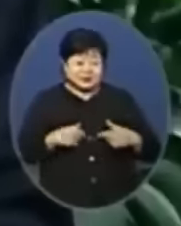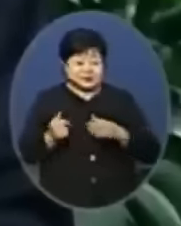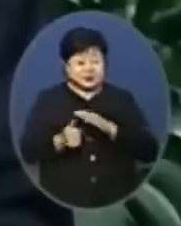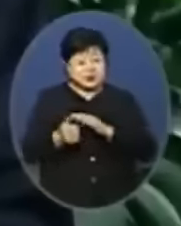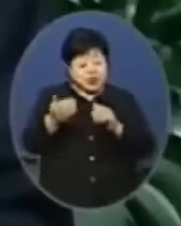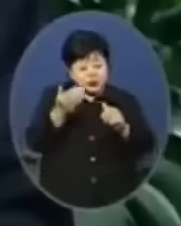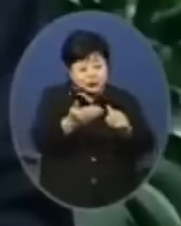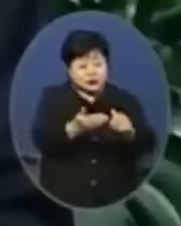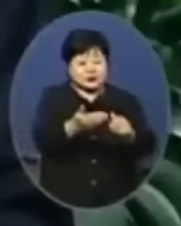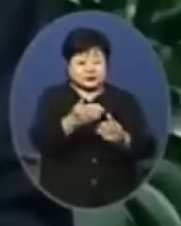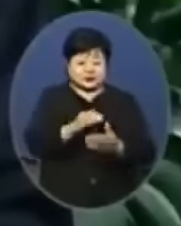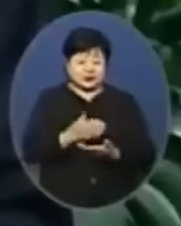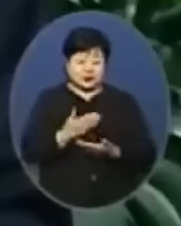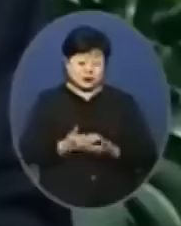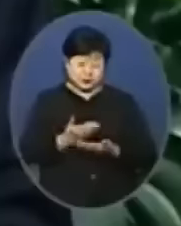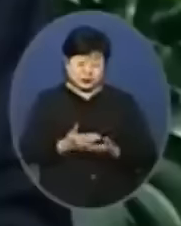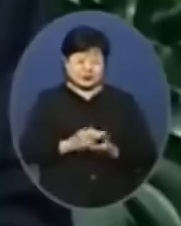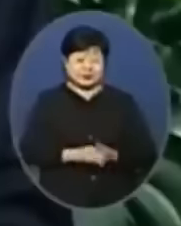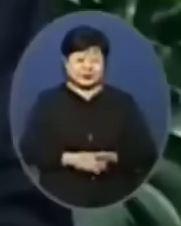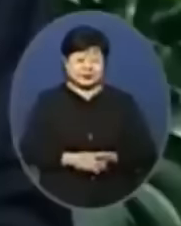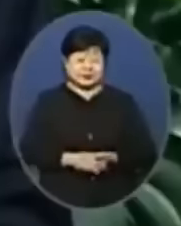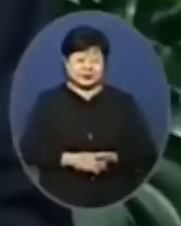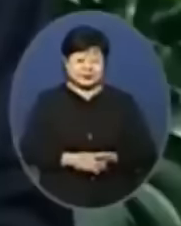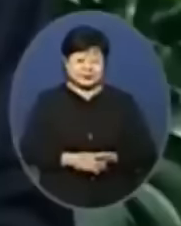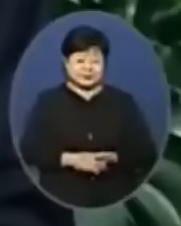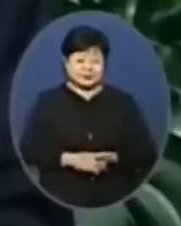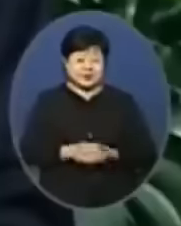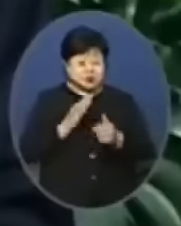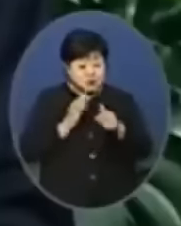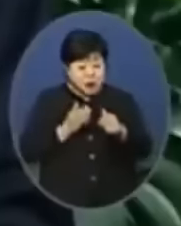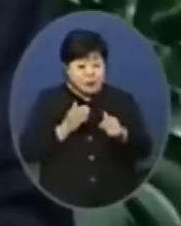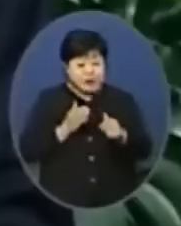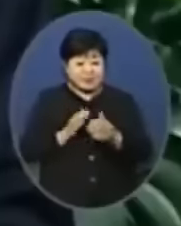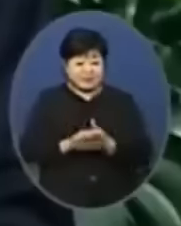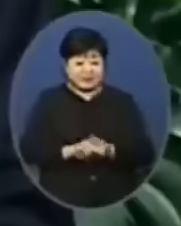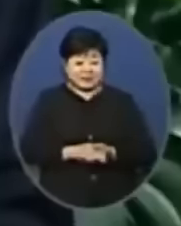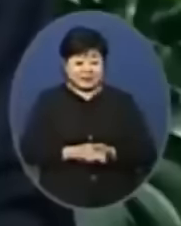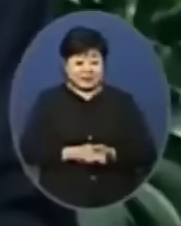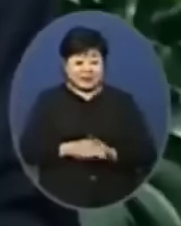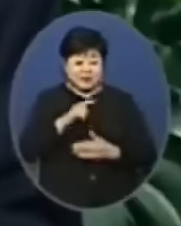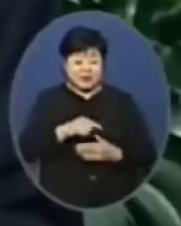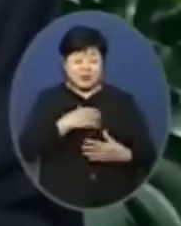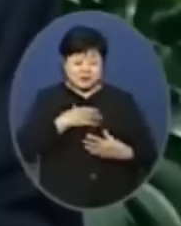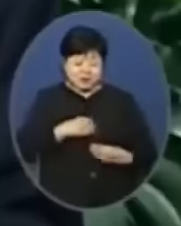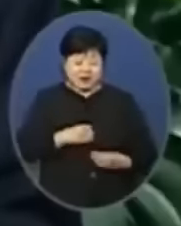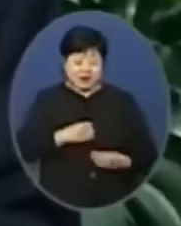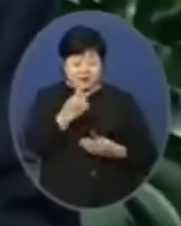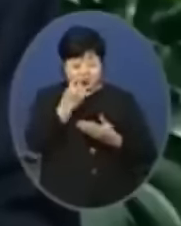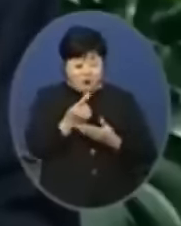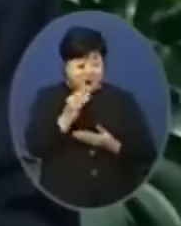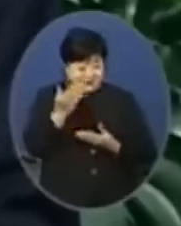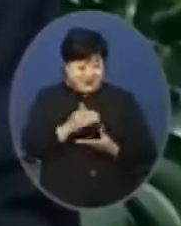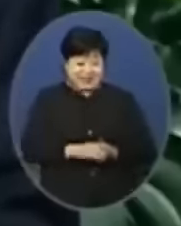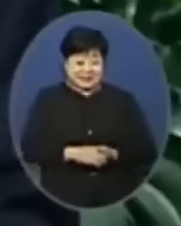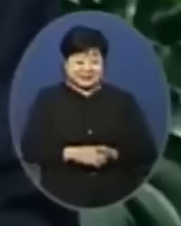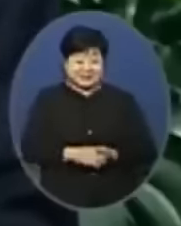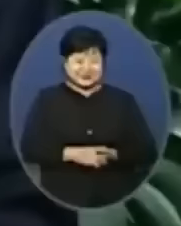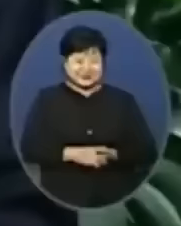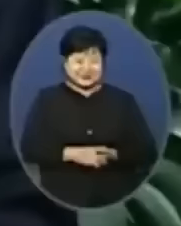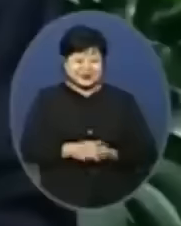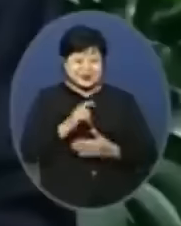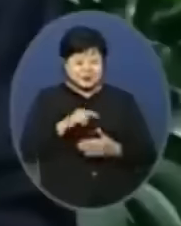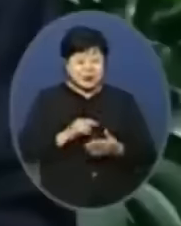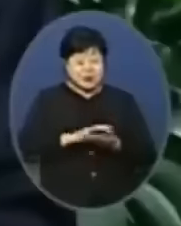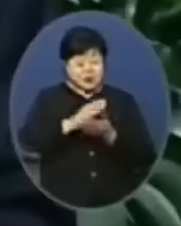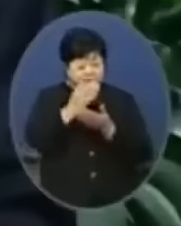소망을 주시고 기쁨을 주시옵소서. 그렇게 구하면 마음의 변화가 다가오는 것입니다.